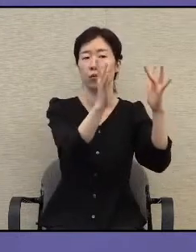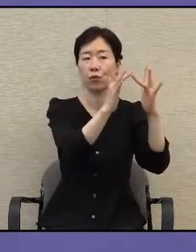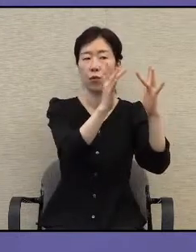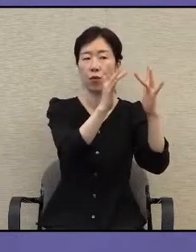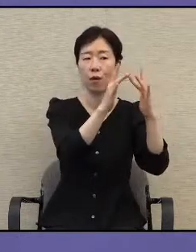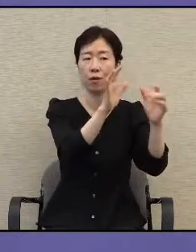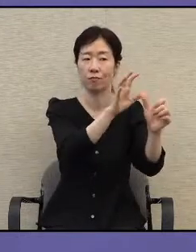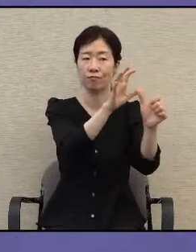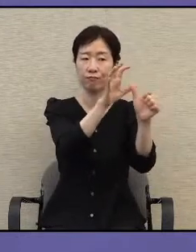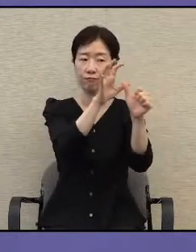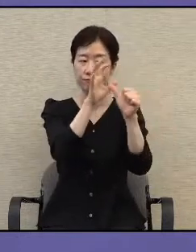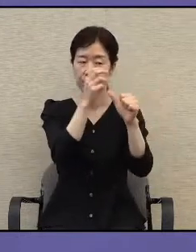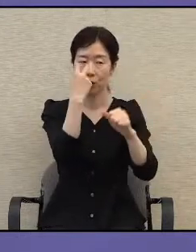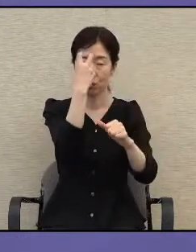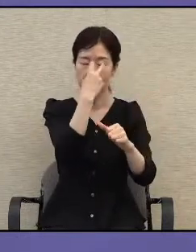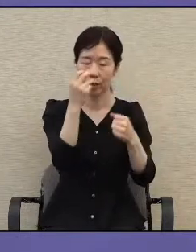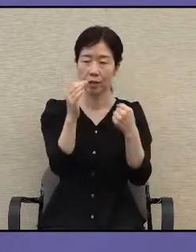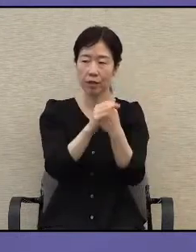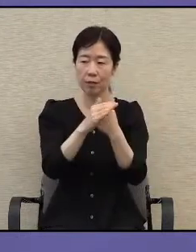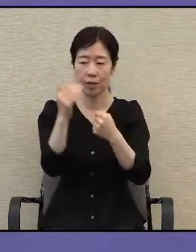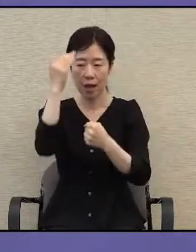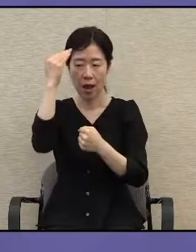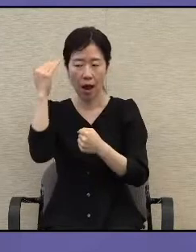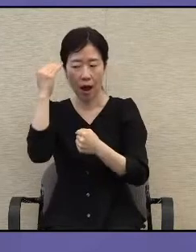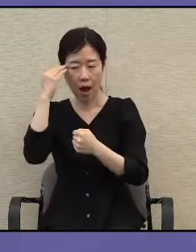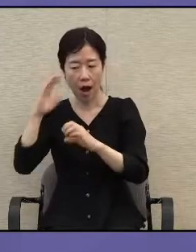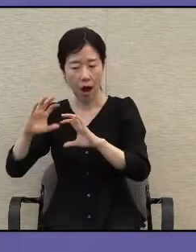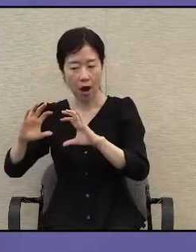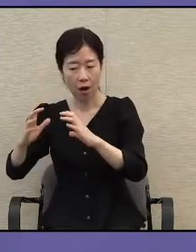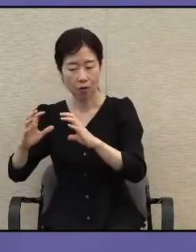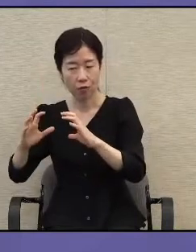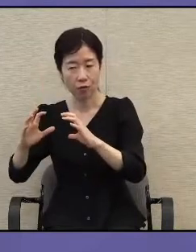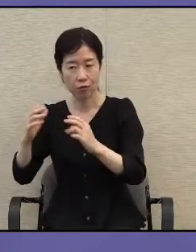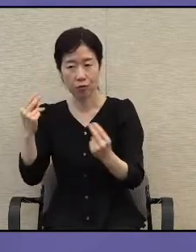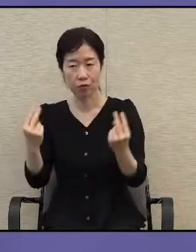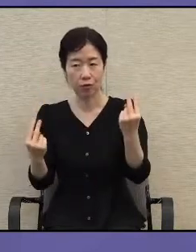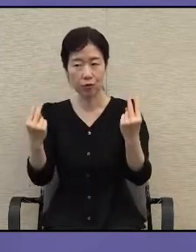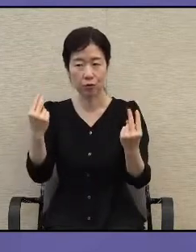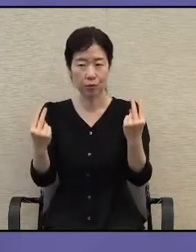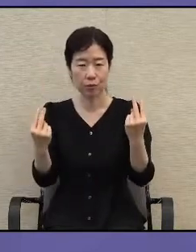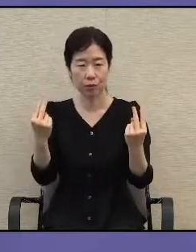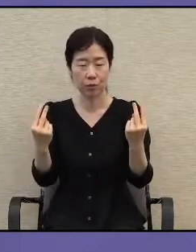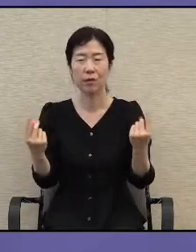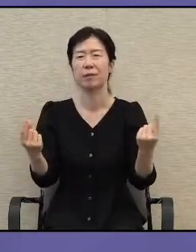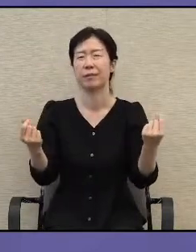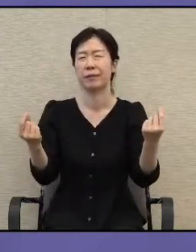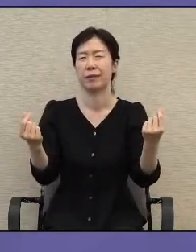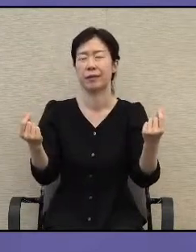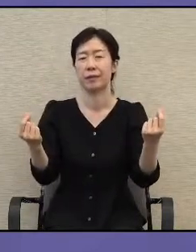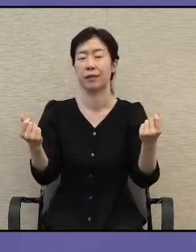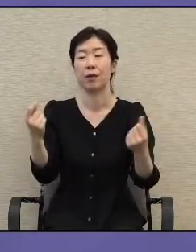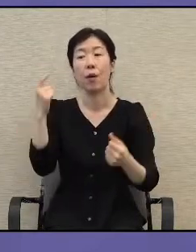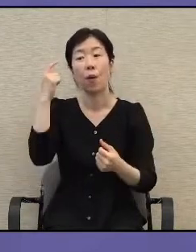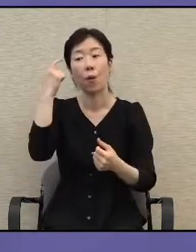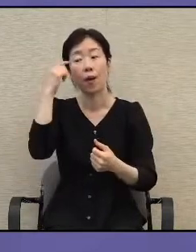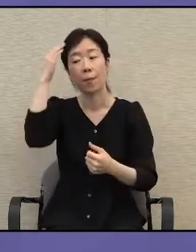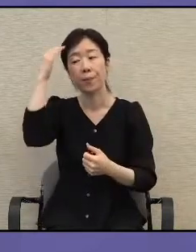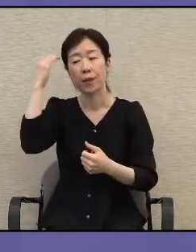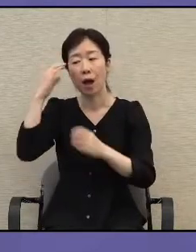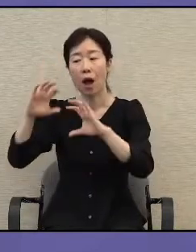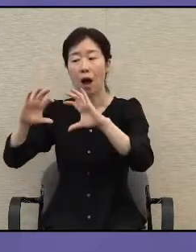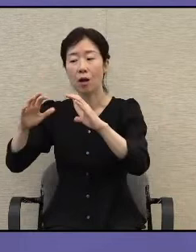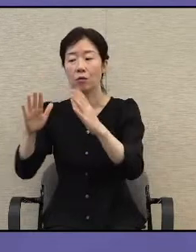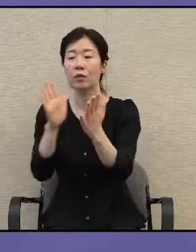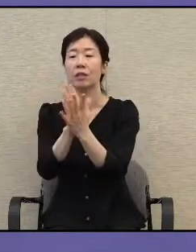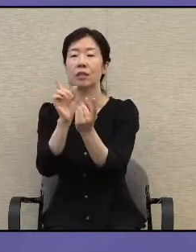때 저희 결과 비교했을 때 우리가 그리 해외보다 높지 않다라는 이런 비슷하다라는 측면은 저희가